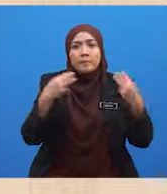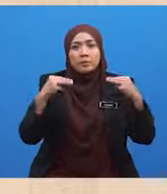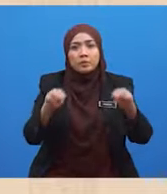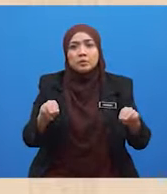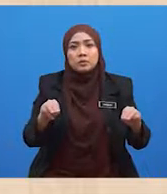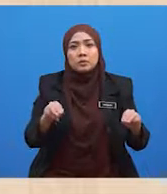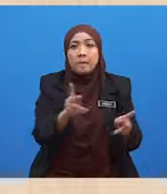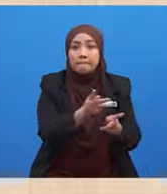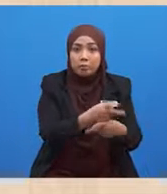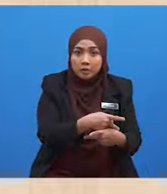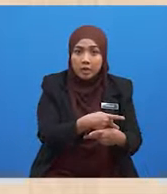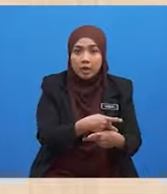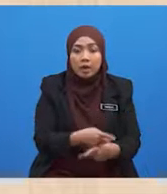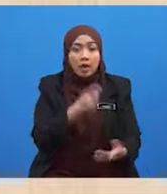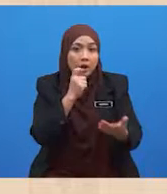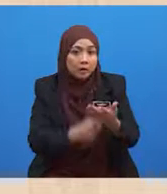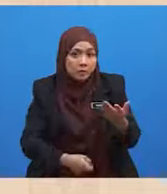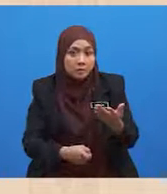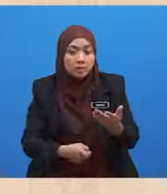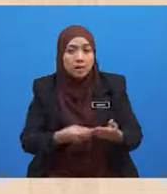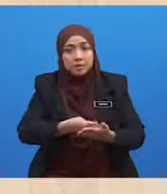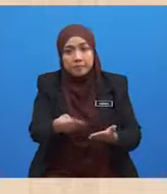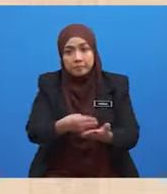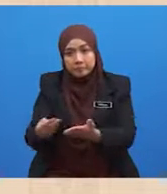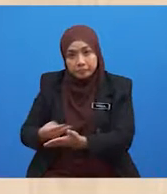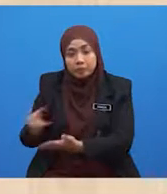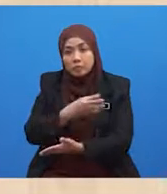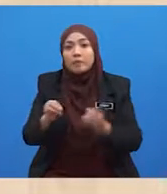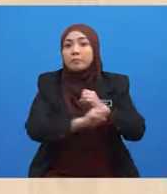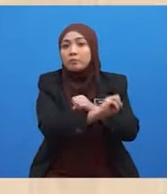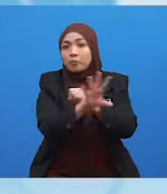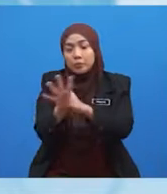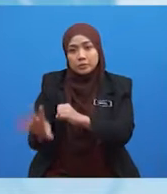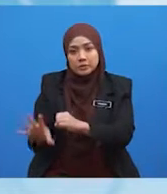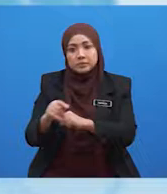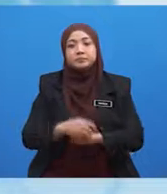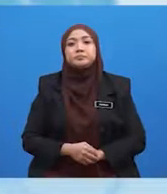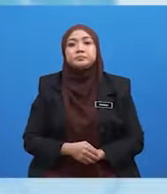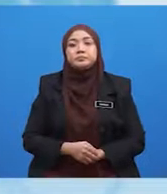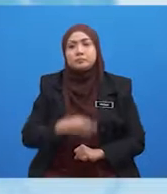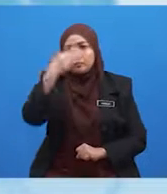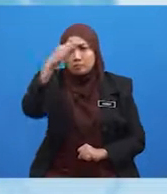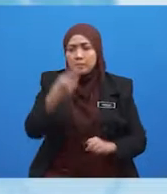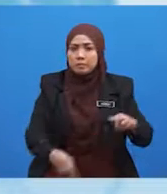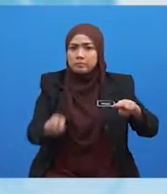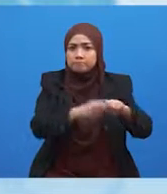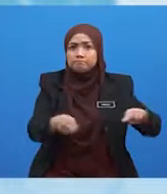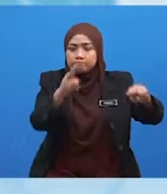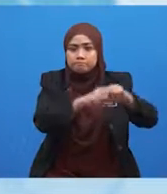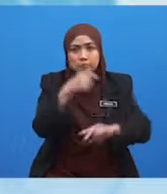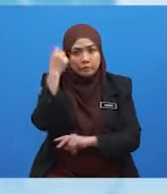penentuan harga pengedaran dan juga promosi bagi meningkatkan kekhawatiran